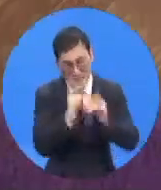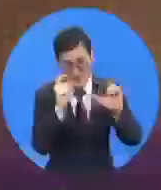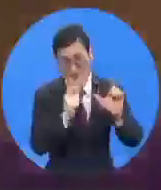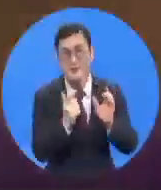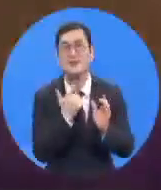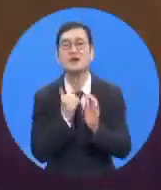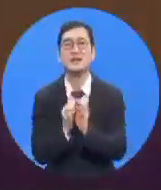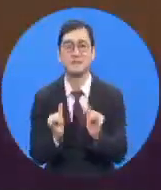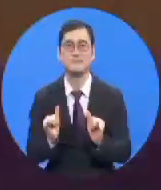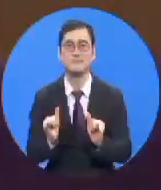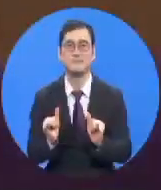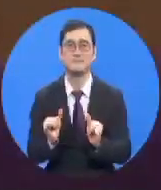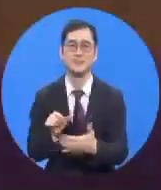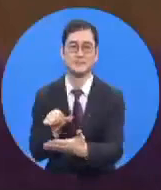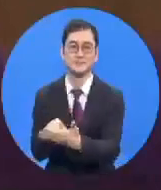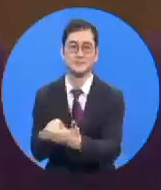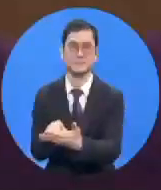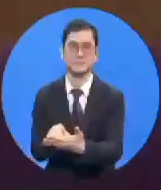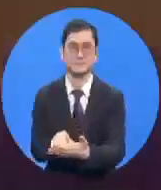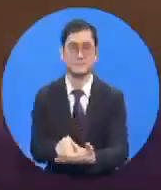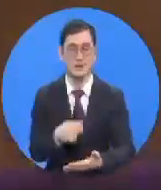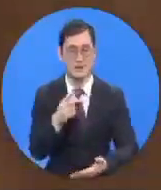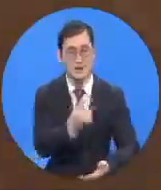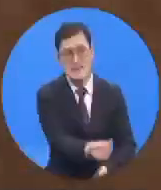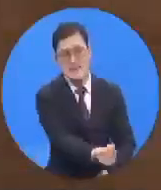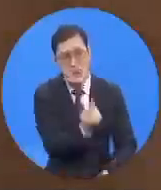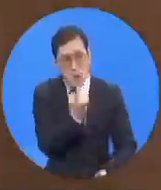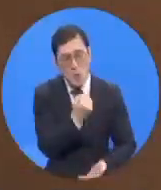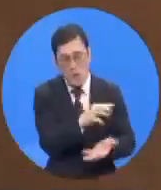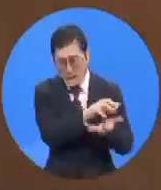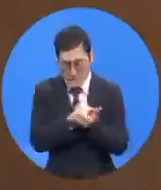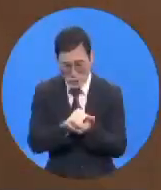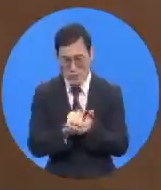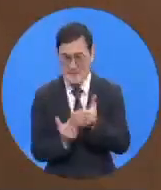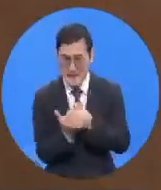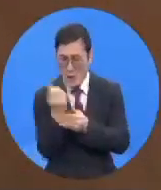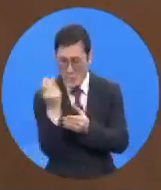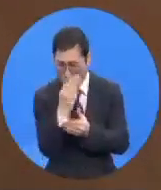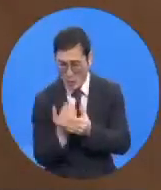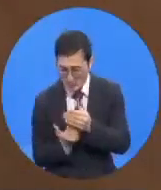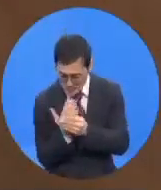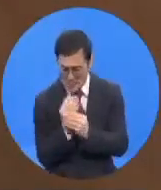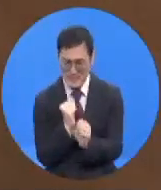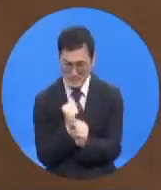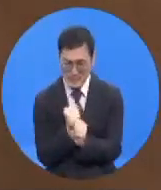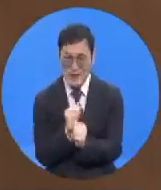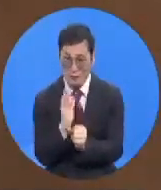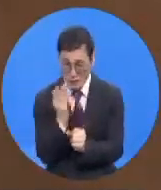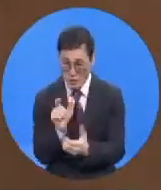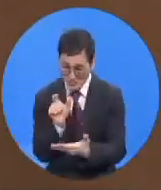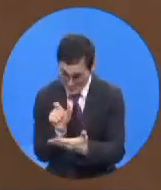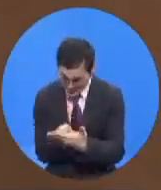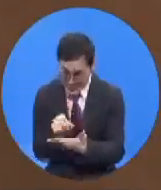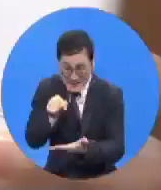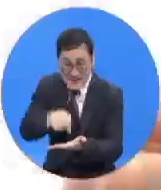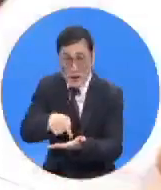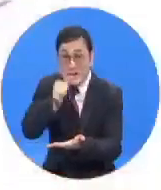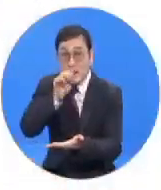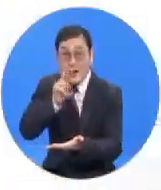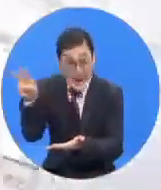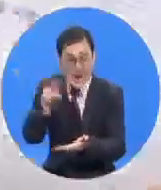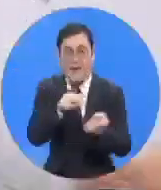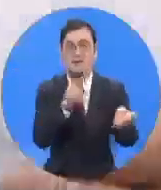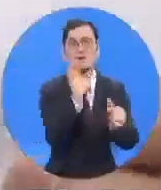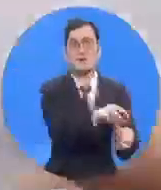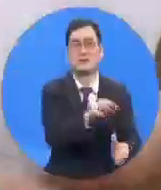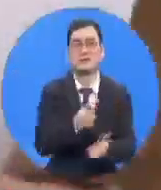피의자는 어떤 사람이냐? 입건이 돼서 사건이 입건이 돼서 사건 번호가 찍혀 있어야 된다는 이야기예요. 그래가지고